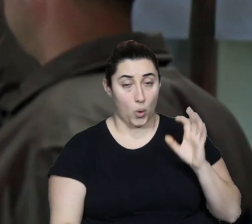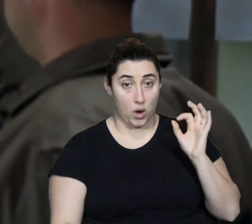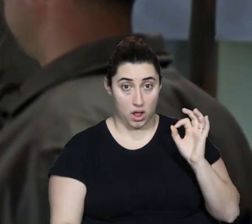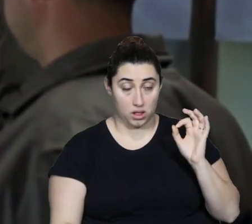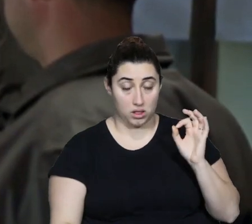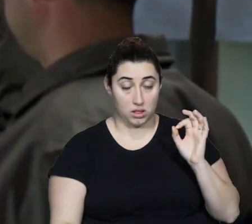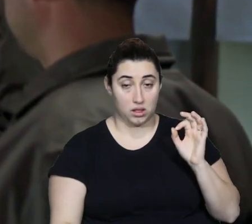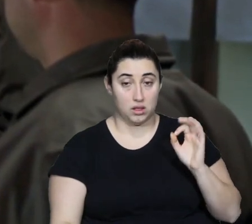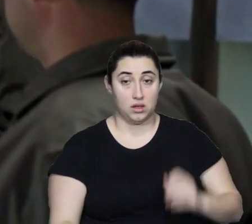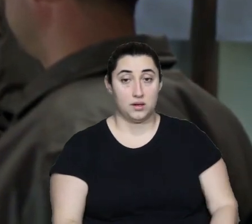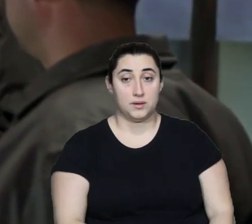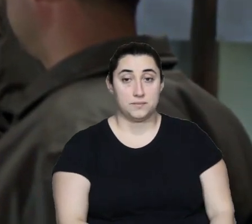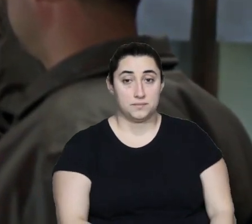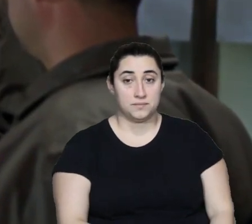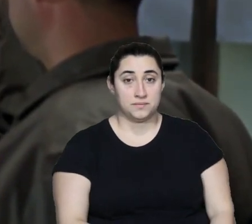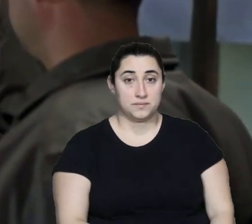Oral.